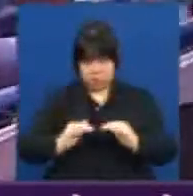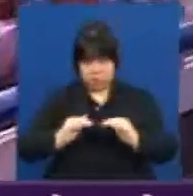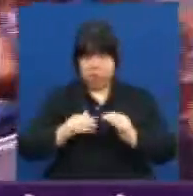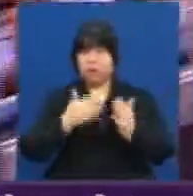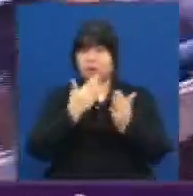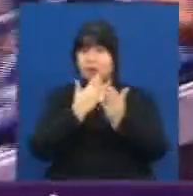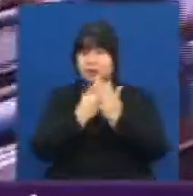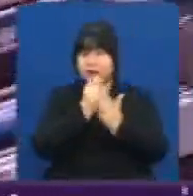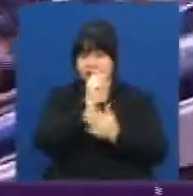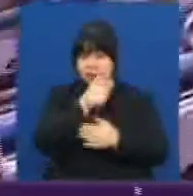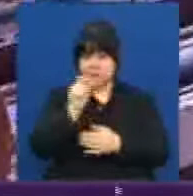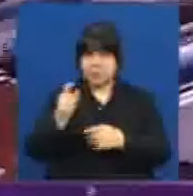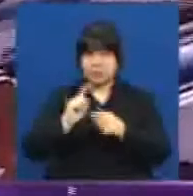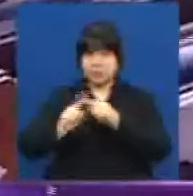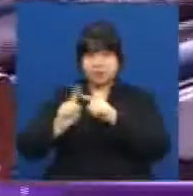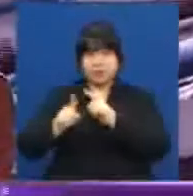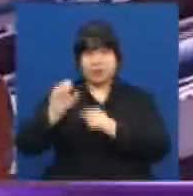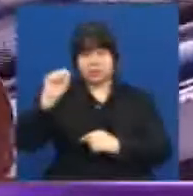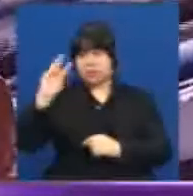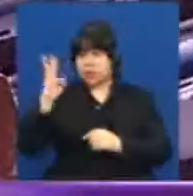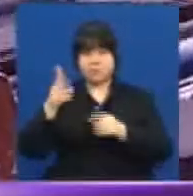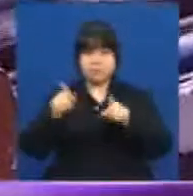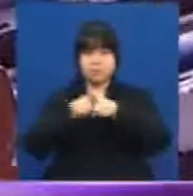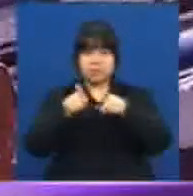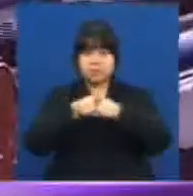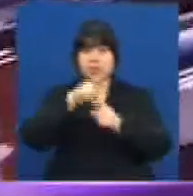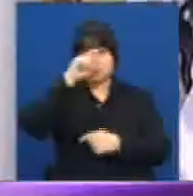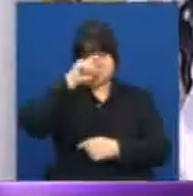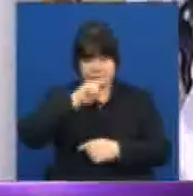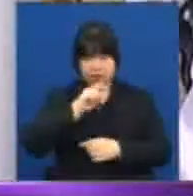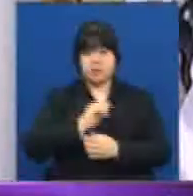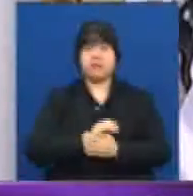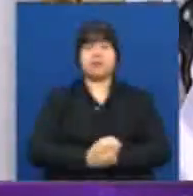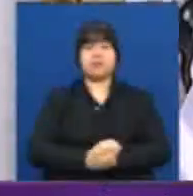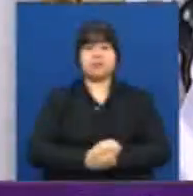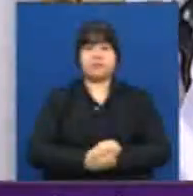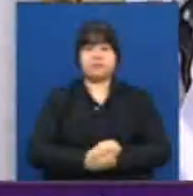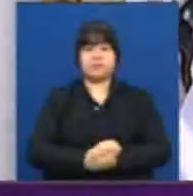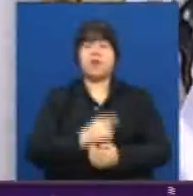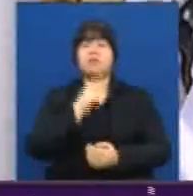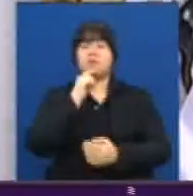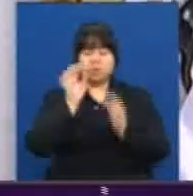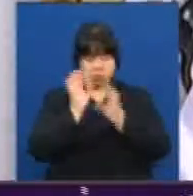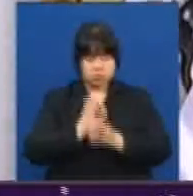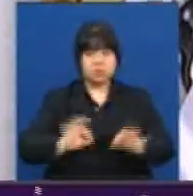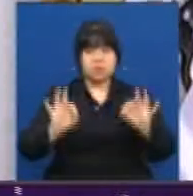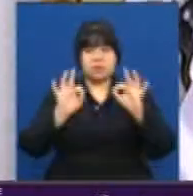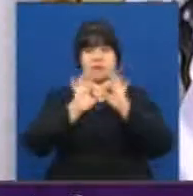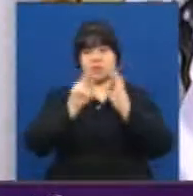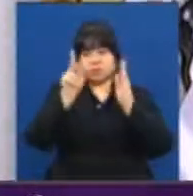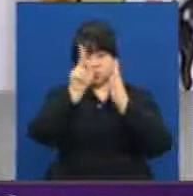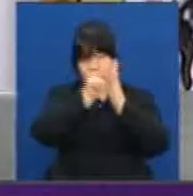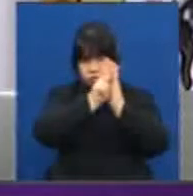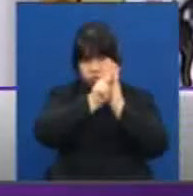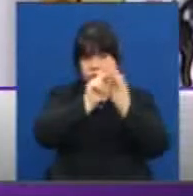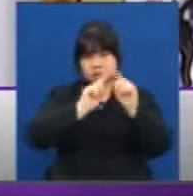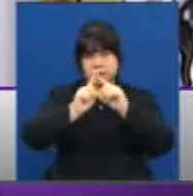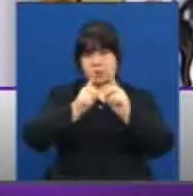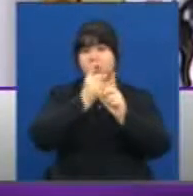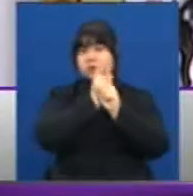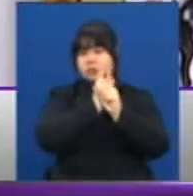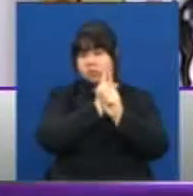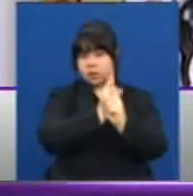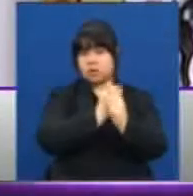จ้างและจัดสวัสดิการเช่นเดียวกับแรงงานไทย ไม่ใช่เลี่ยงนะคือต้องปฏิบัติให้ถูกต้องตามกฎหมายกฎกติกาต่างชา